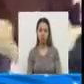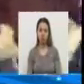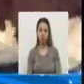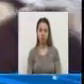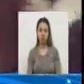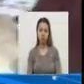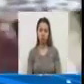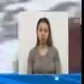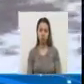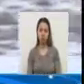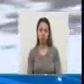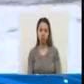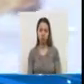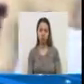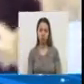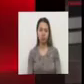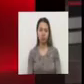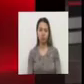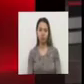Павел Соловьев, Көкші ақпарат.